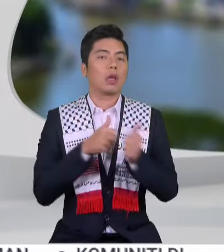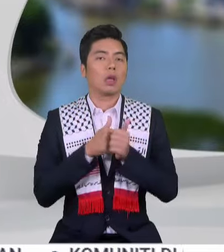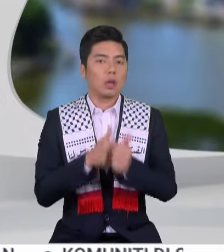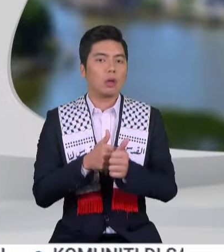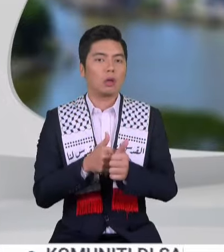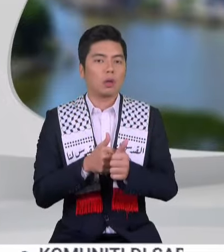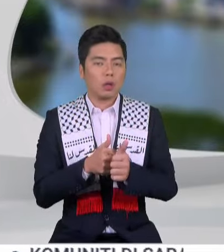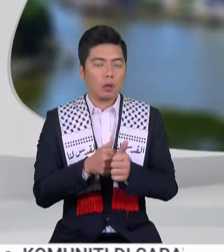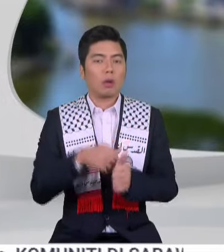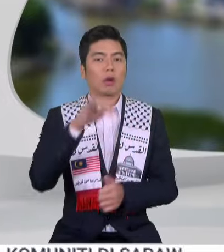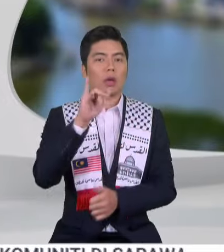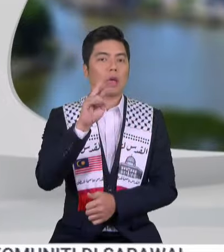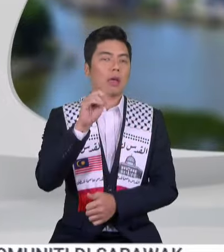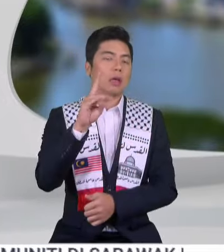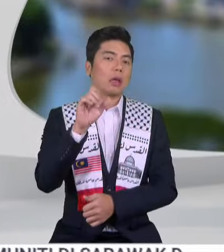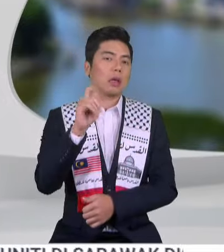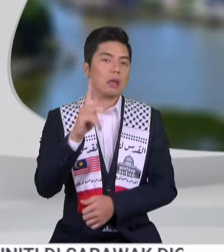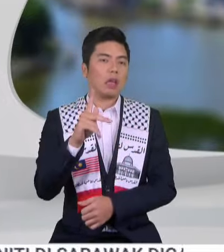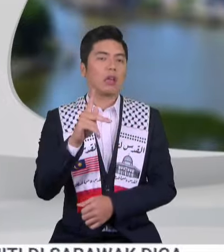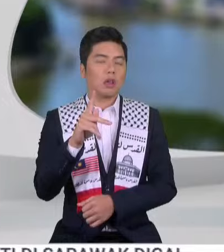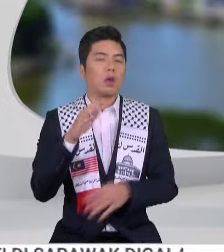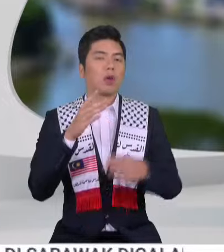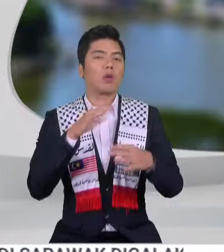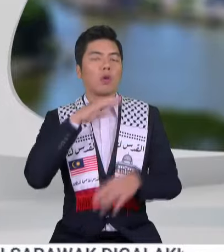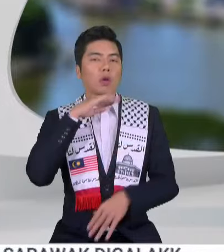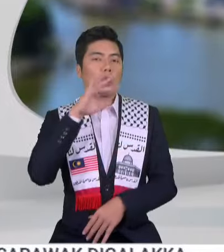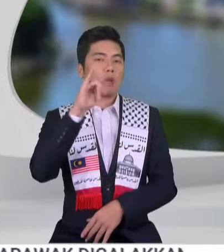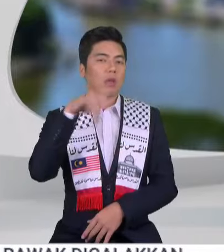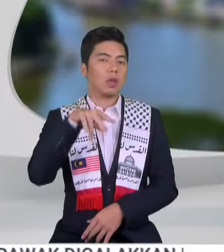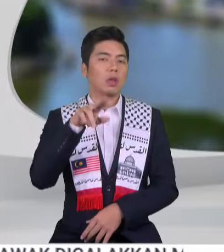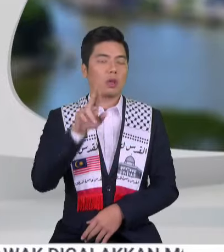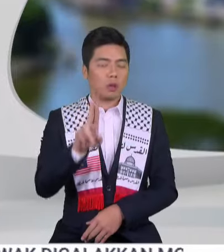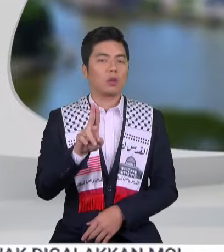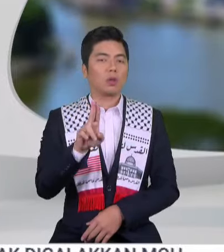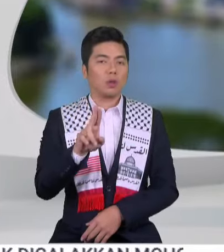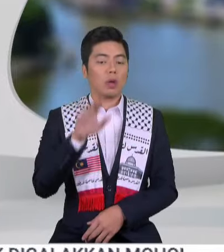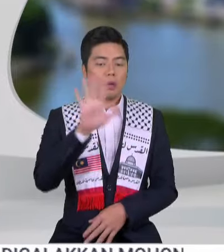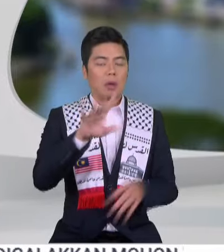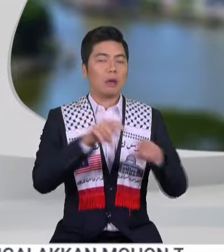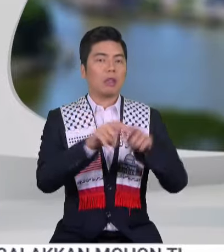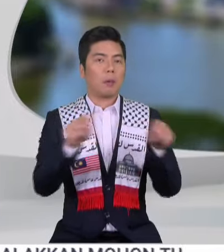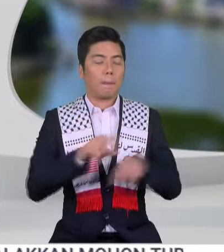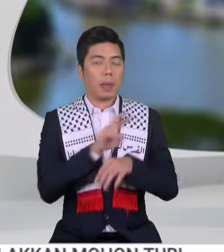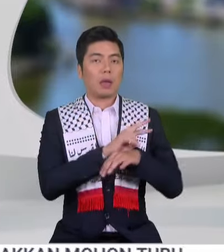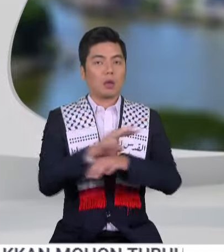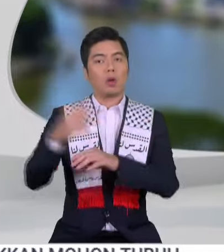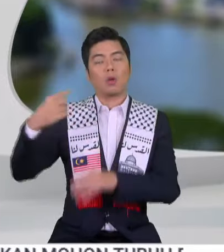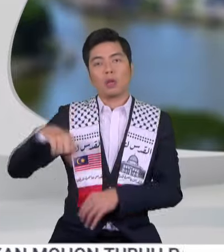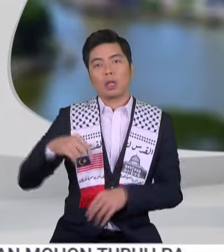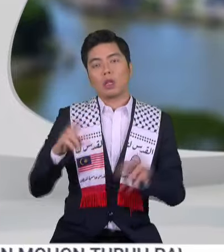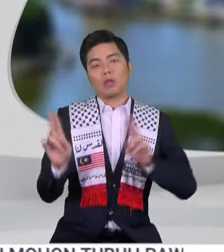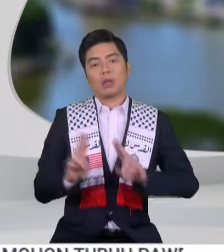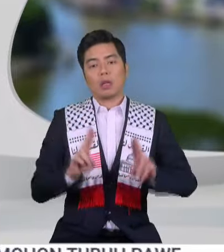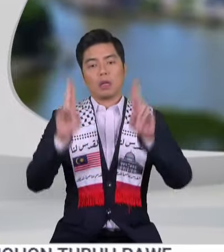berdasarkan pencerapan Indeks Pencemaran Udara IPU yang dipantau di 5 stesen pemantauan kualiti